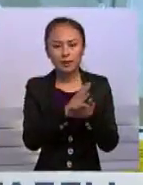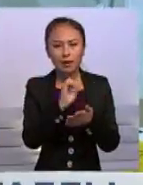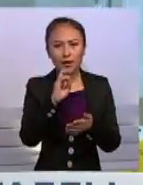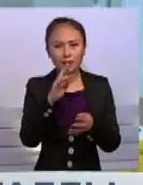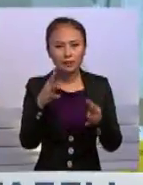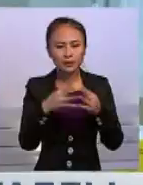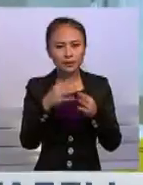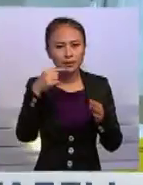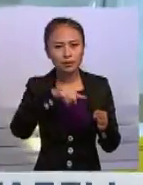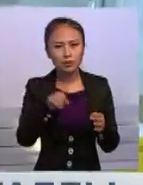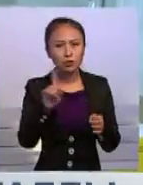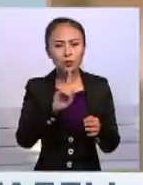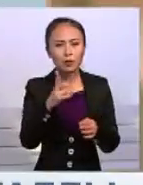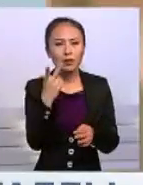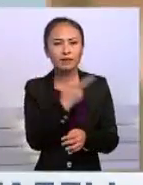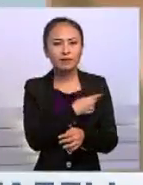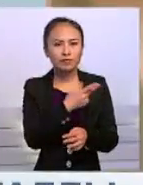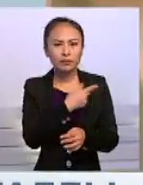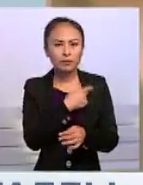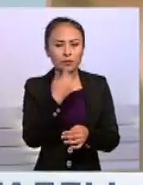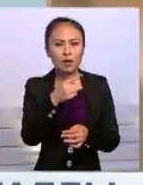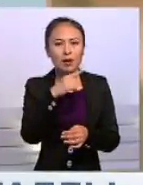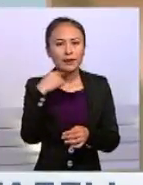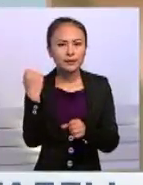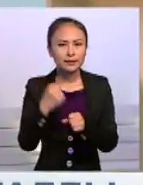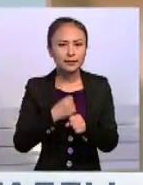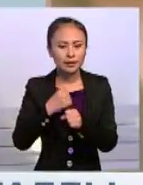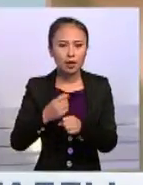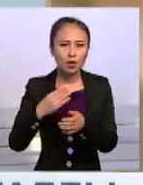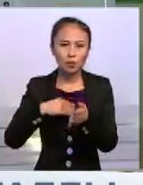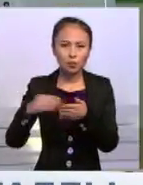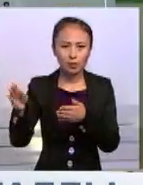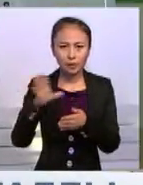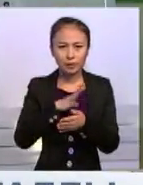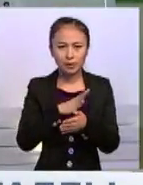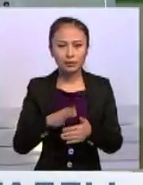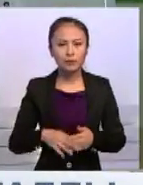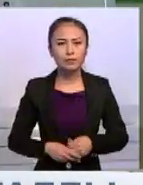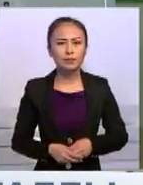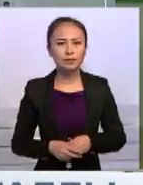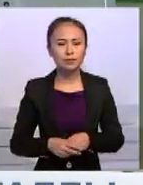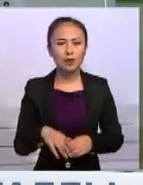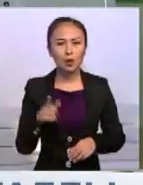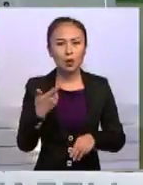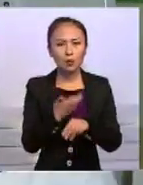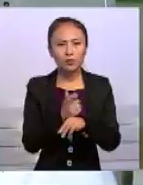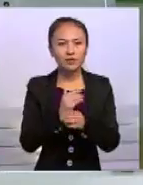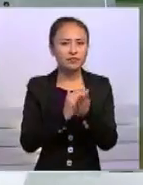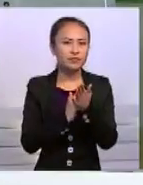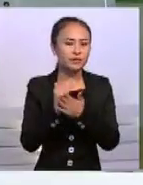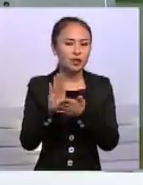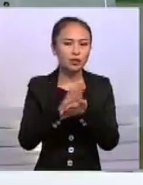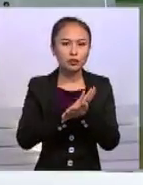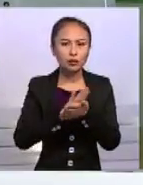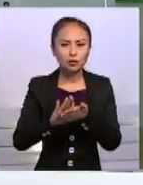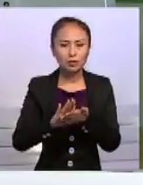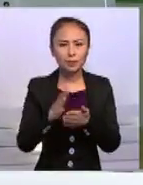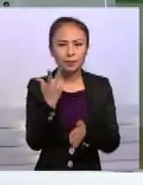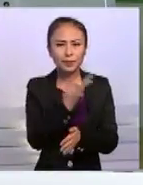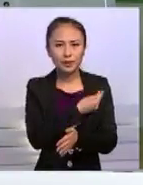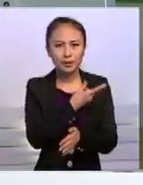антигендік штам бар. Бұл екпелер ресейлік өндірушілерден сатып алынды. Бұл өте жақсы тазартылған, жоғары дәрежеде тазартылған